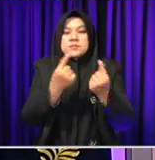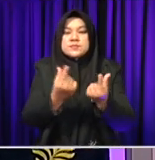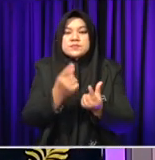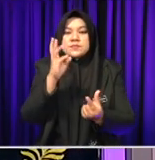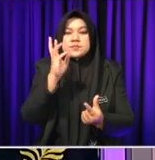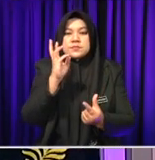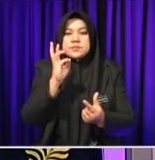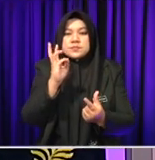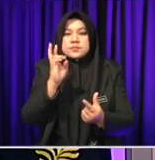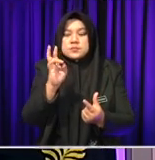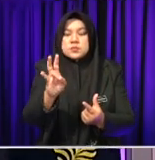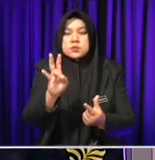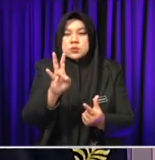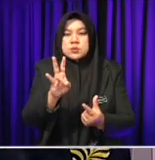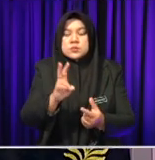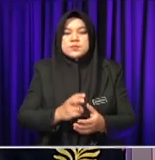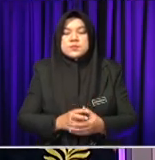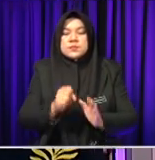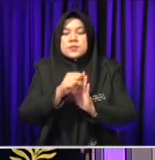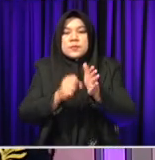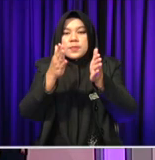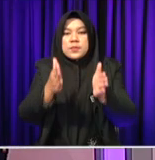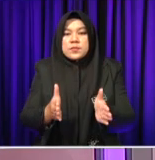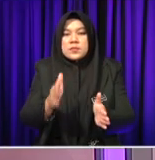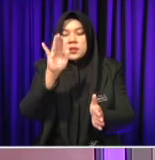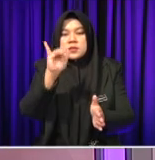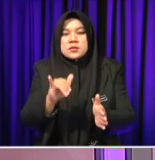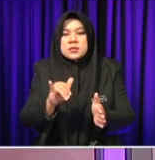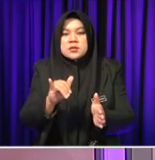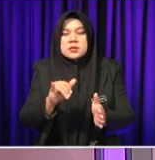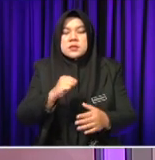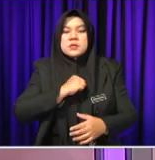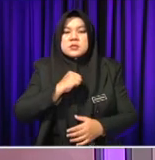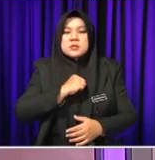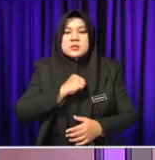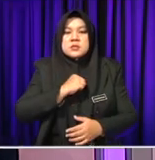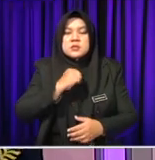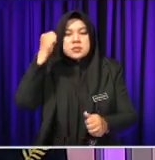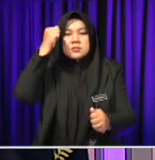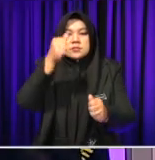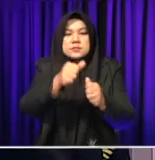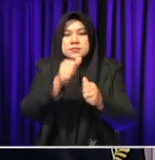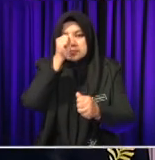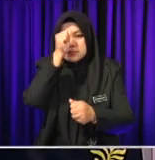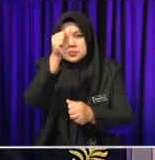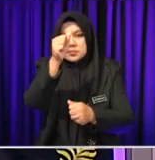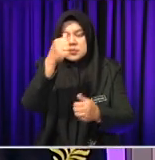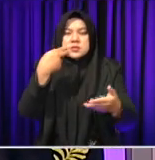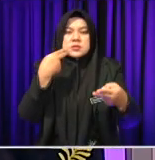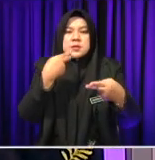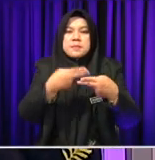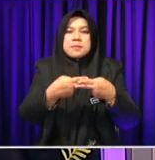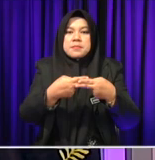golongan yang ketujuh seseorang yang secara bersendirian dia mengingati Allah sehingga